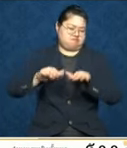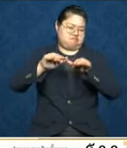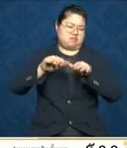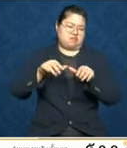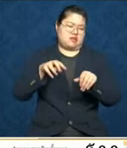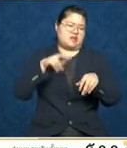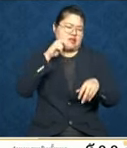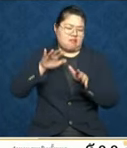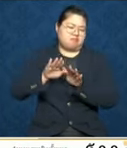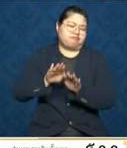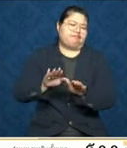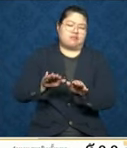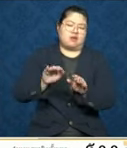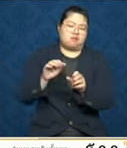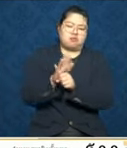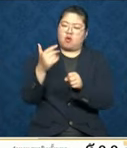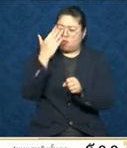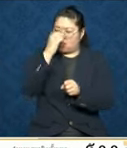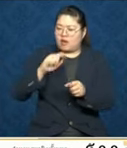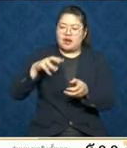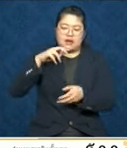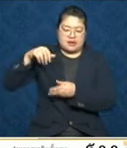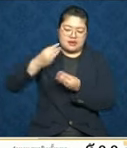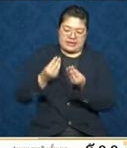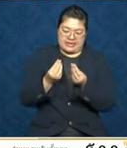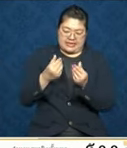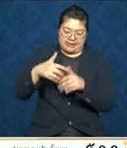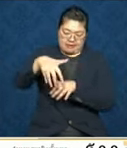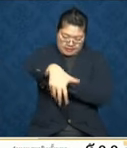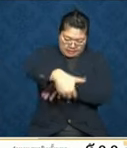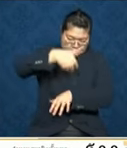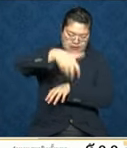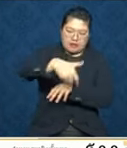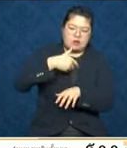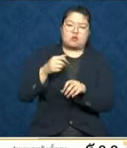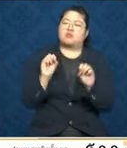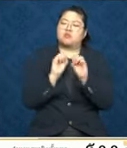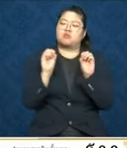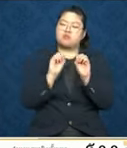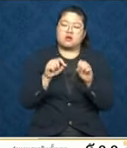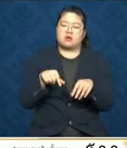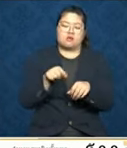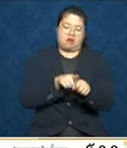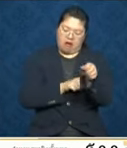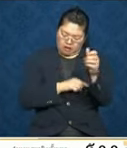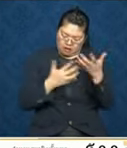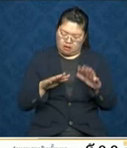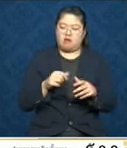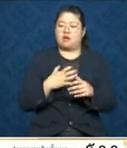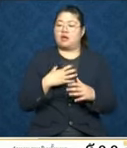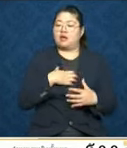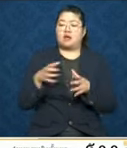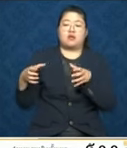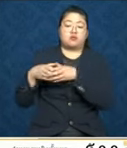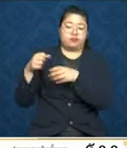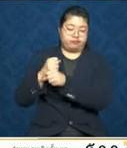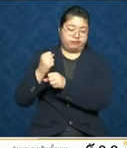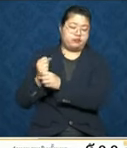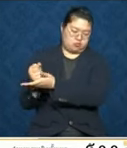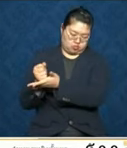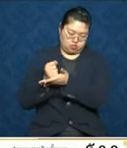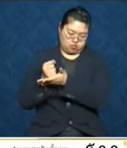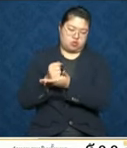จากว่าไม่รับการขุดลอกมาช้านานจึงขอหน่วยงานที่เกี่ยวข้องนะครับเร่งดำเนินการแก้ไขปัญหา